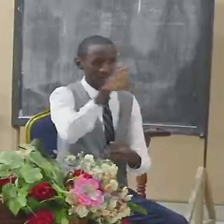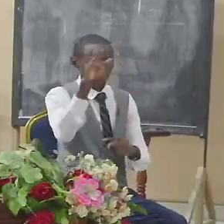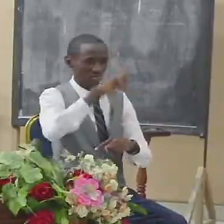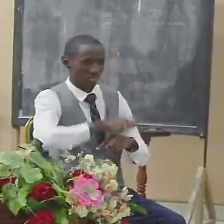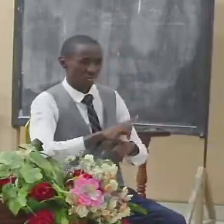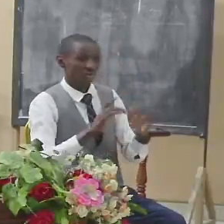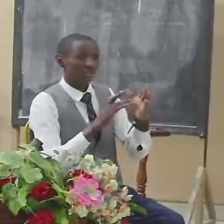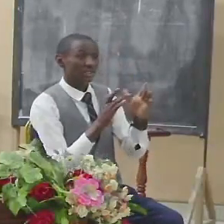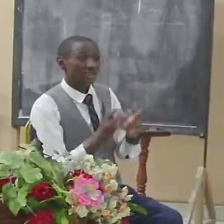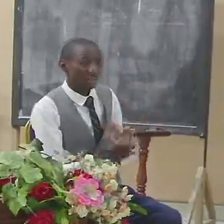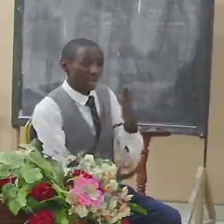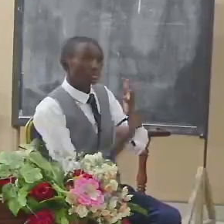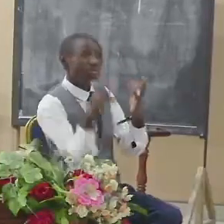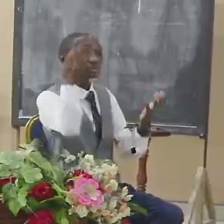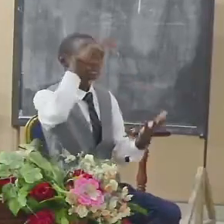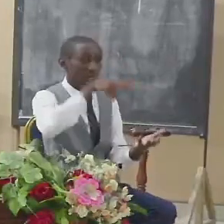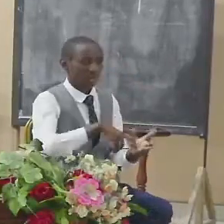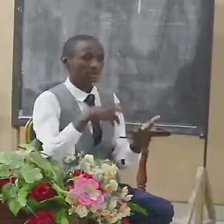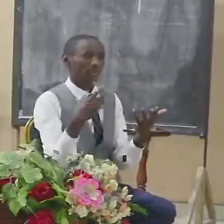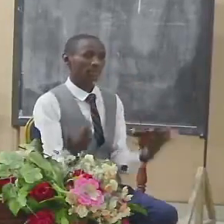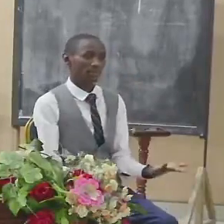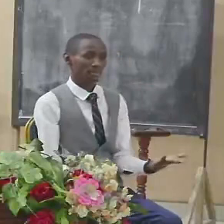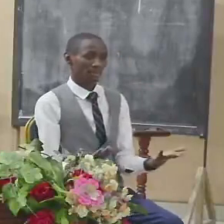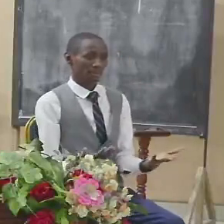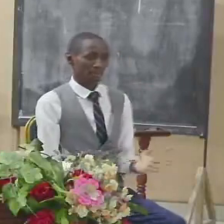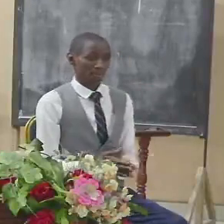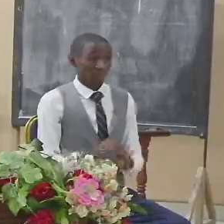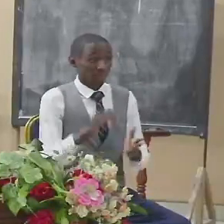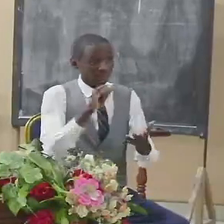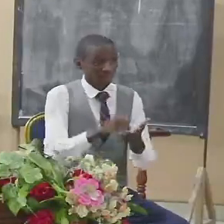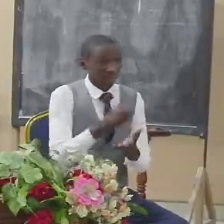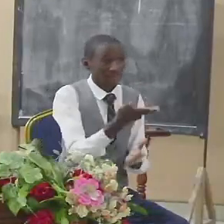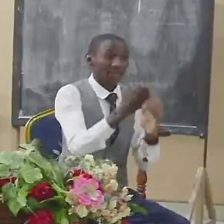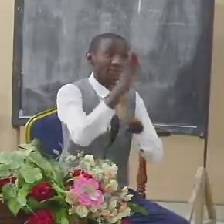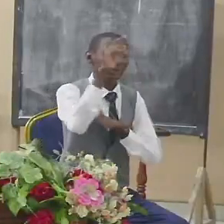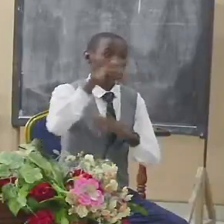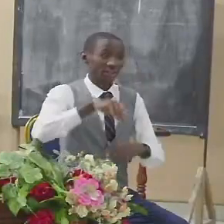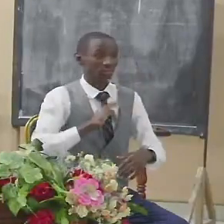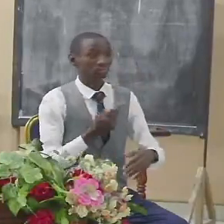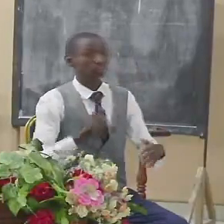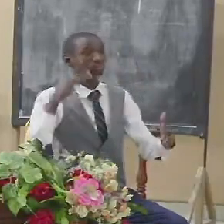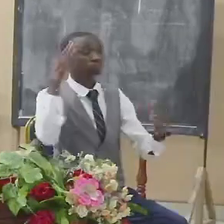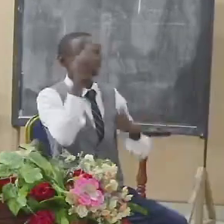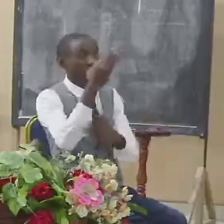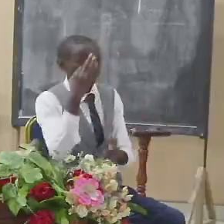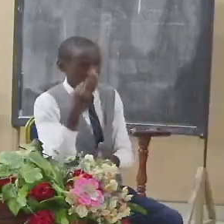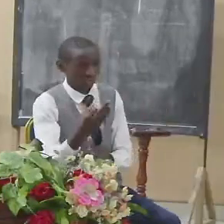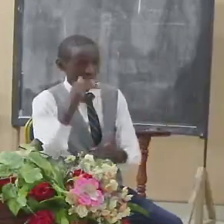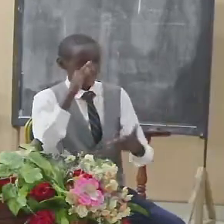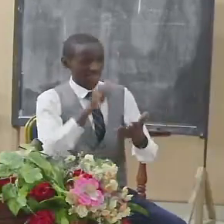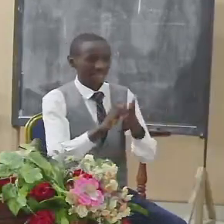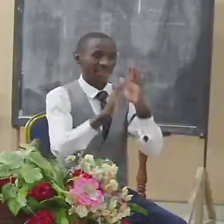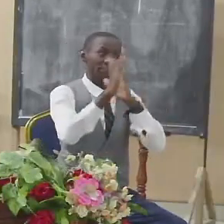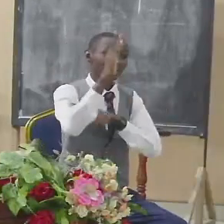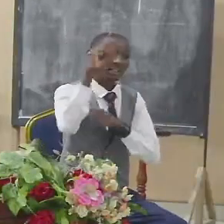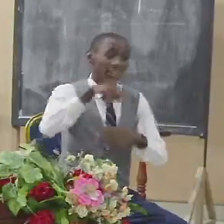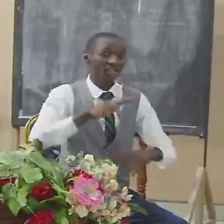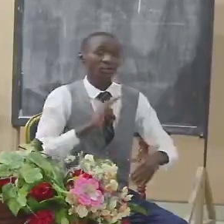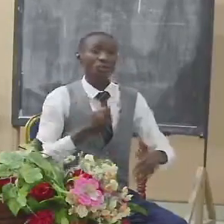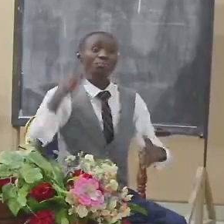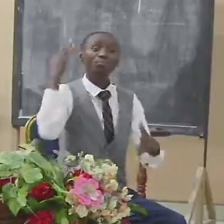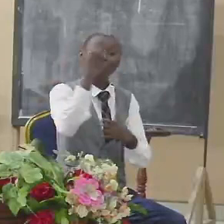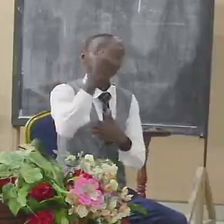tatu. Akatoka mukaburi. Ça c'est Dieu que nous prêchons. Ule ni Mungu mwenye tunahubiri. C'est le Dieu que nous prêchons. Jo Mungu